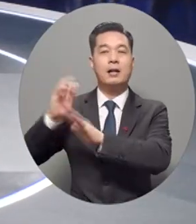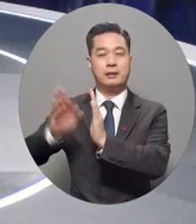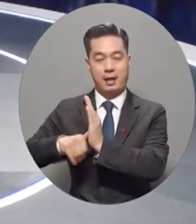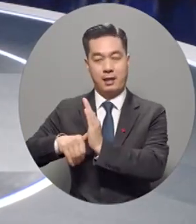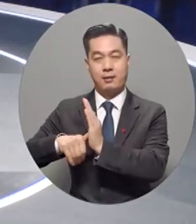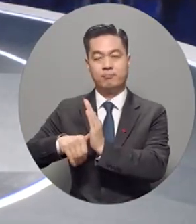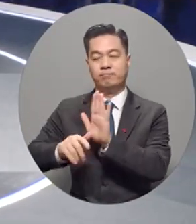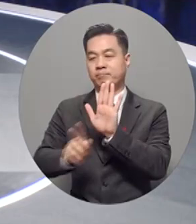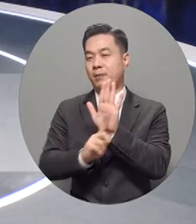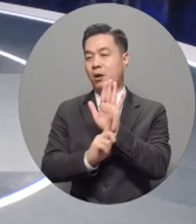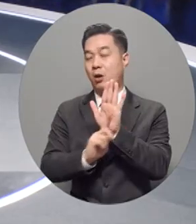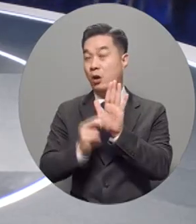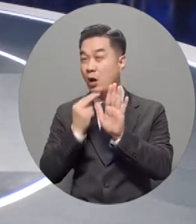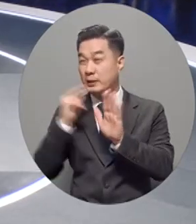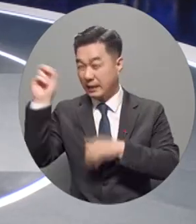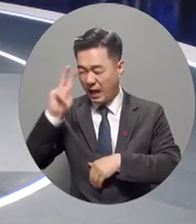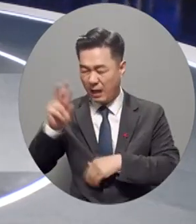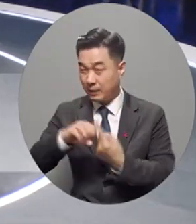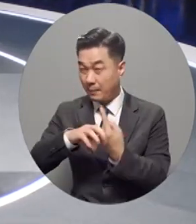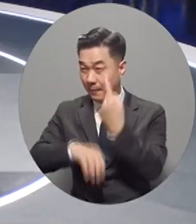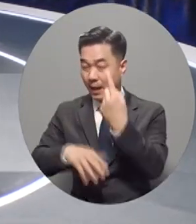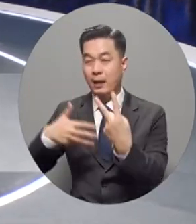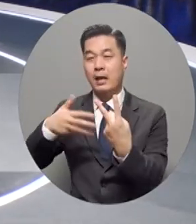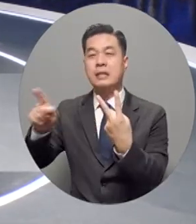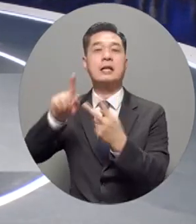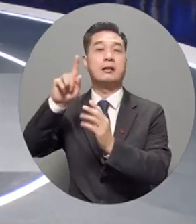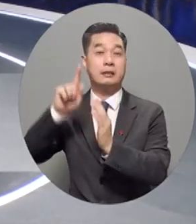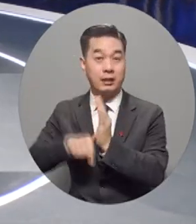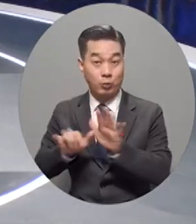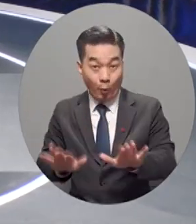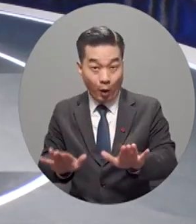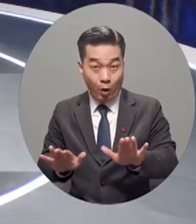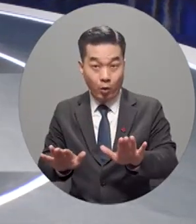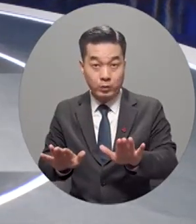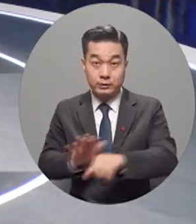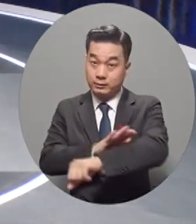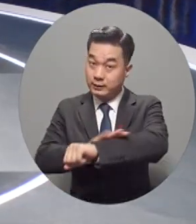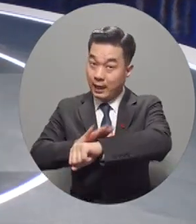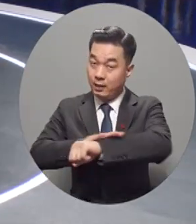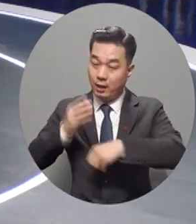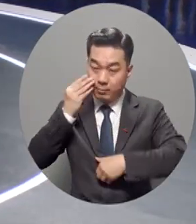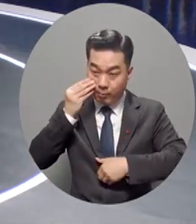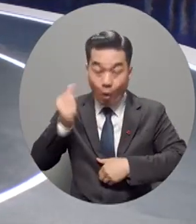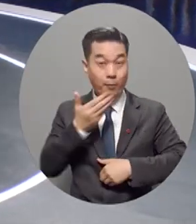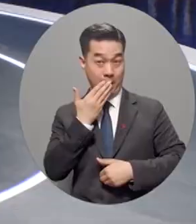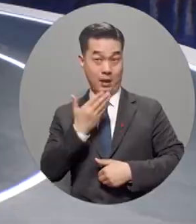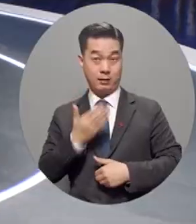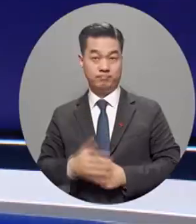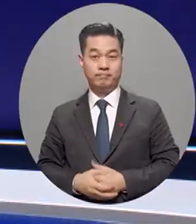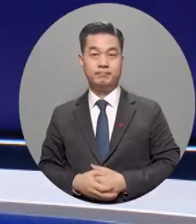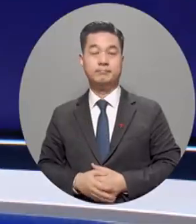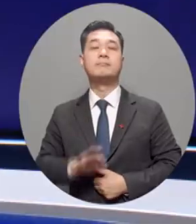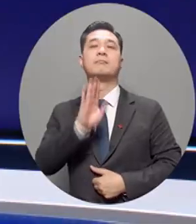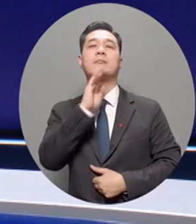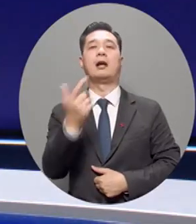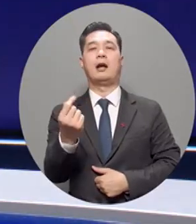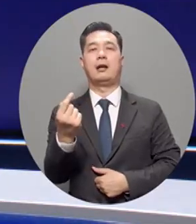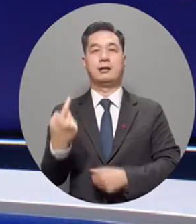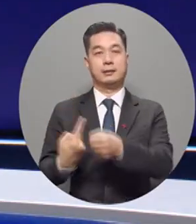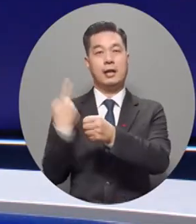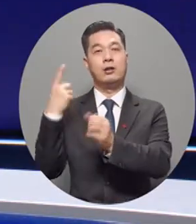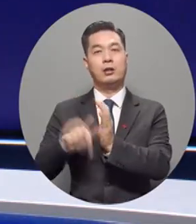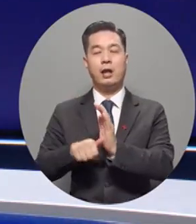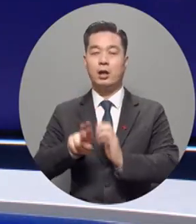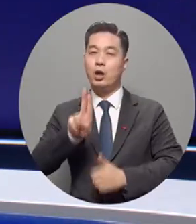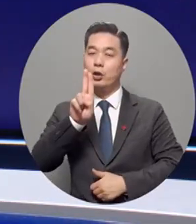발사되면서 국민들 사이에 꽤 혼란이 있었잖아요 이번엔 문제없이 잘 진행이 됐나 봐요 맞습니다 지난해는 뭐 UFO